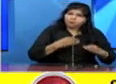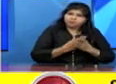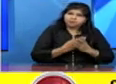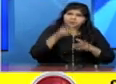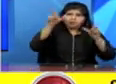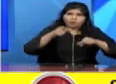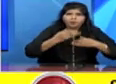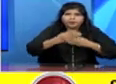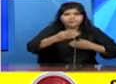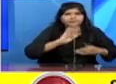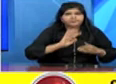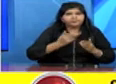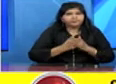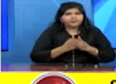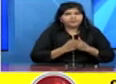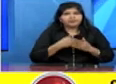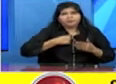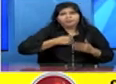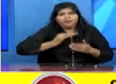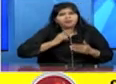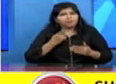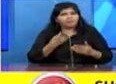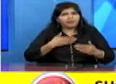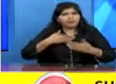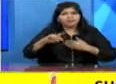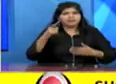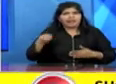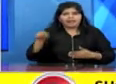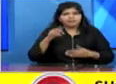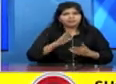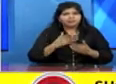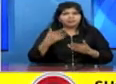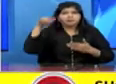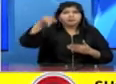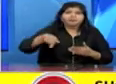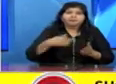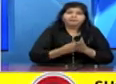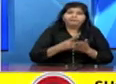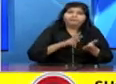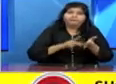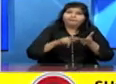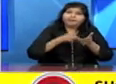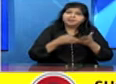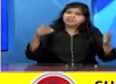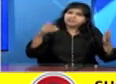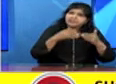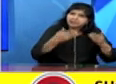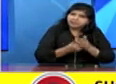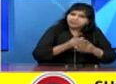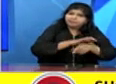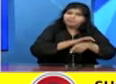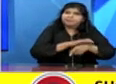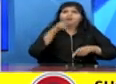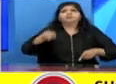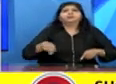ह्यूमन डिस्टेंस। ऐसे लोग कोई अपराधी नहीं है, बल्कि वायरस के संभवित पीड़ित भर